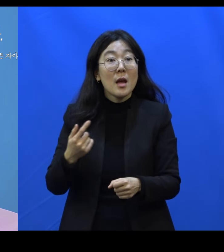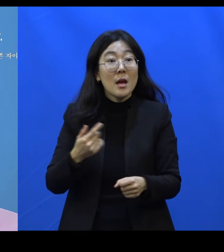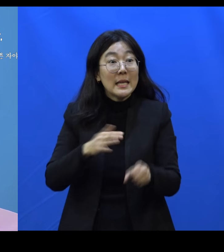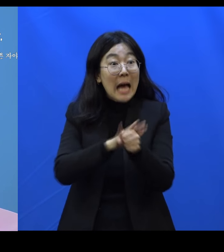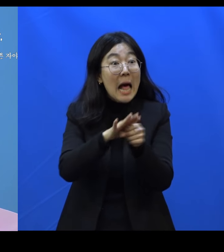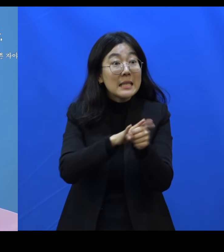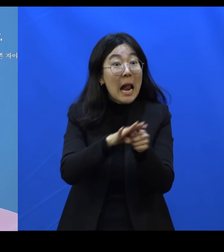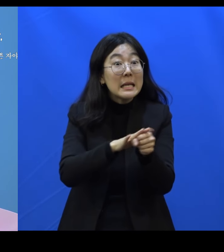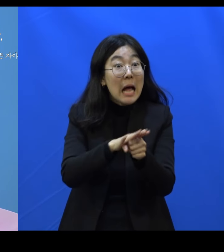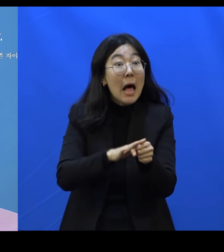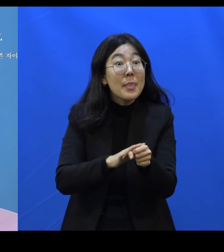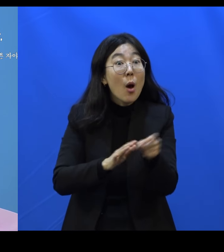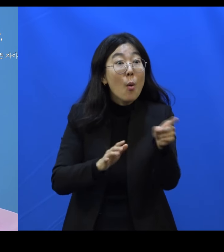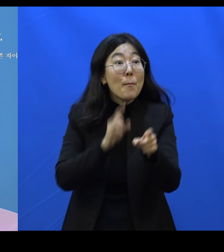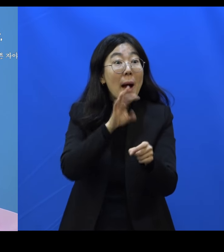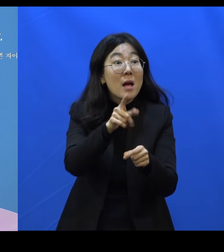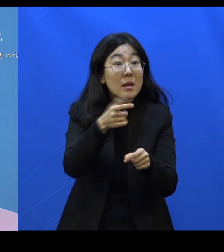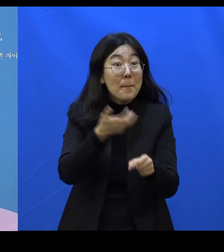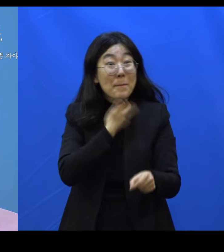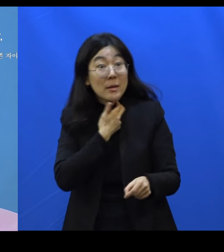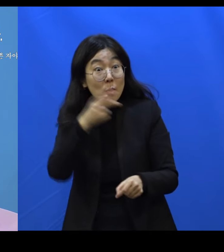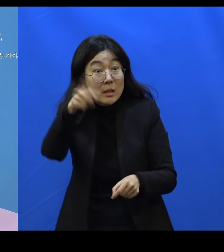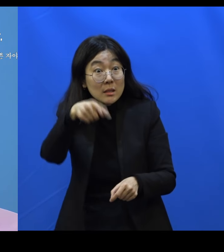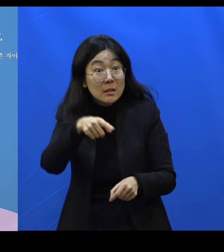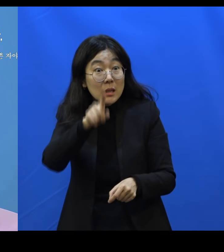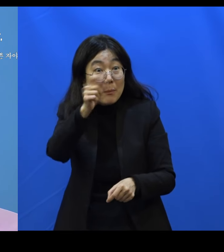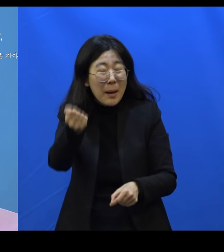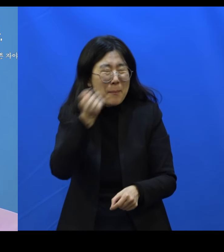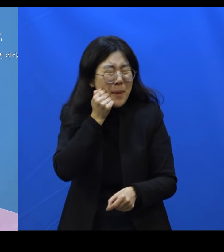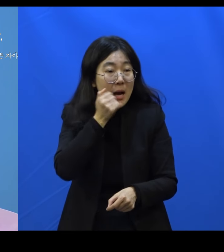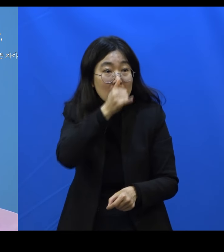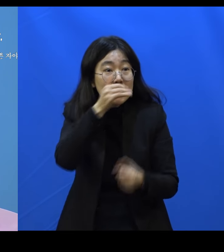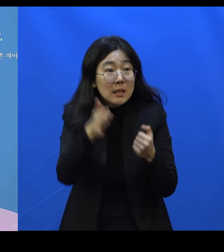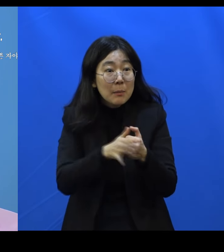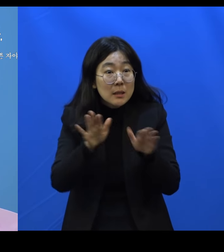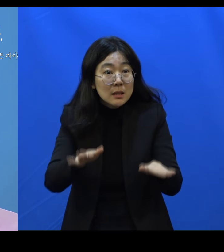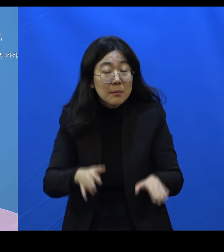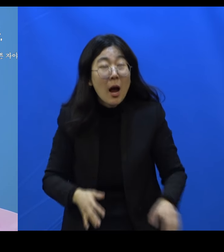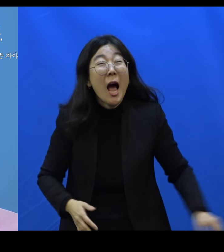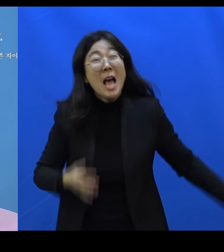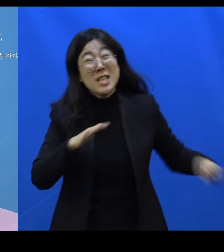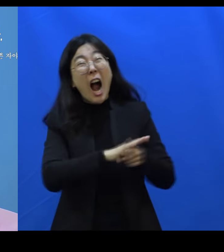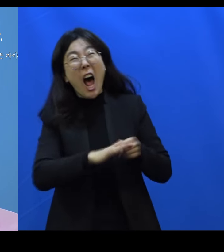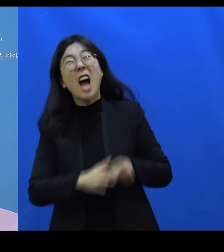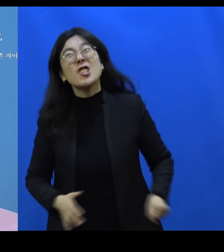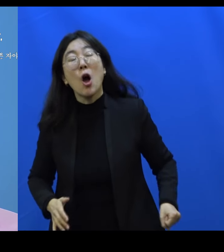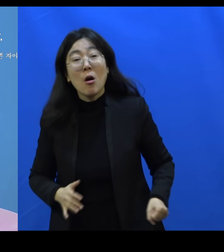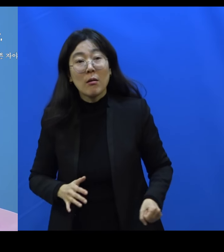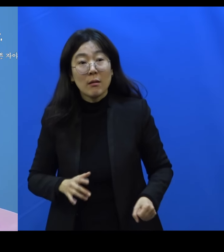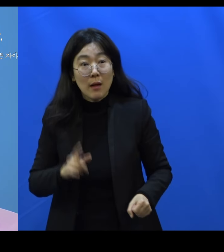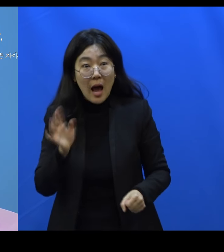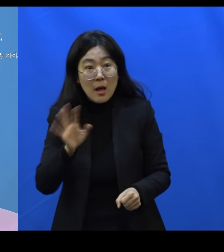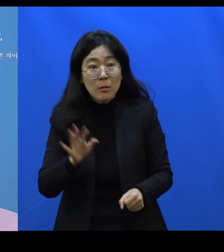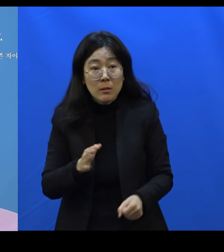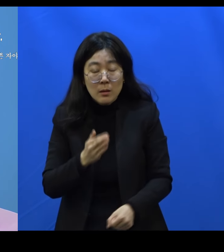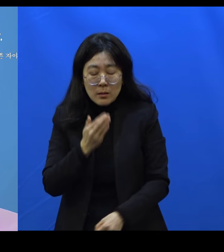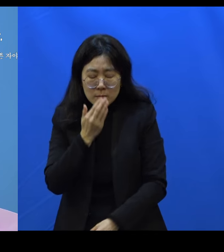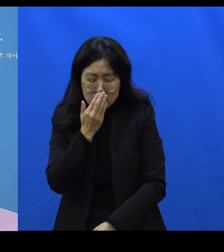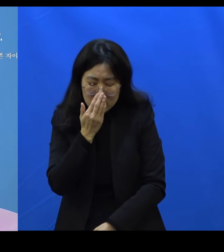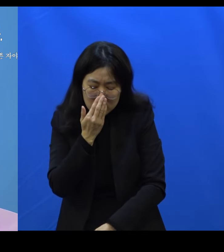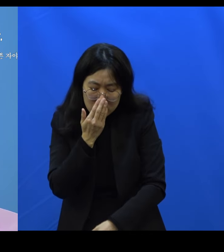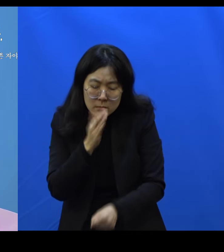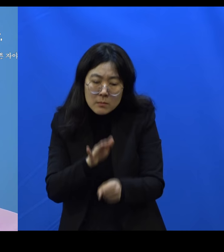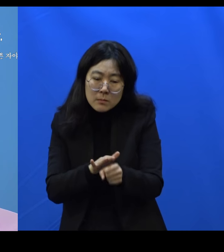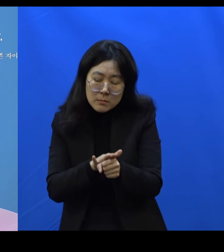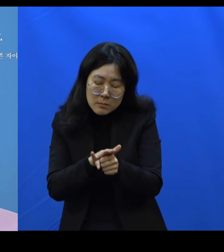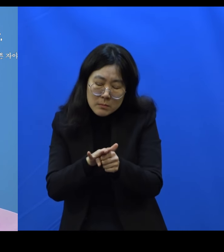돼가지고 주께서 아십니다. 뭐 이랬을 거예요. 그때 주님께서 베드로에게 하신 말씀이 뭡니까? 내